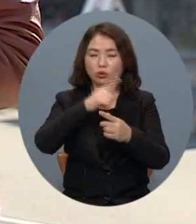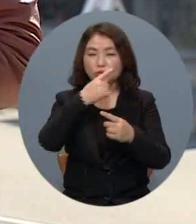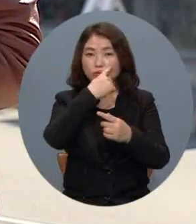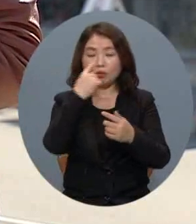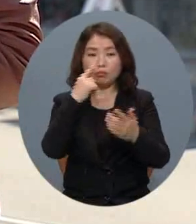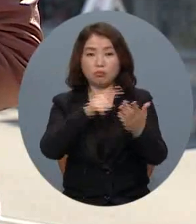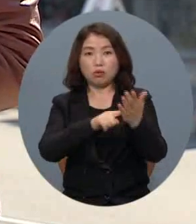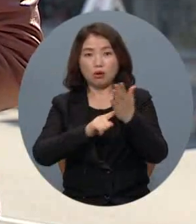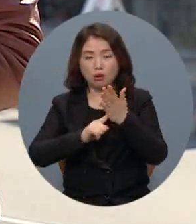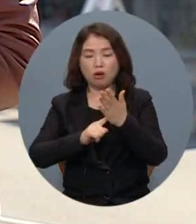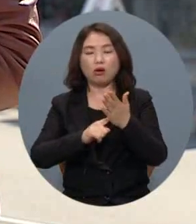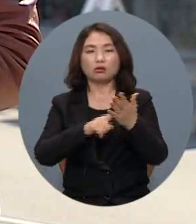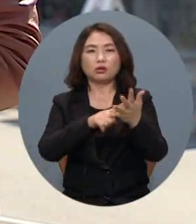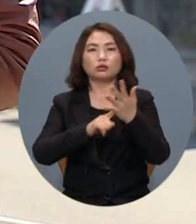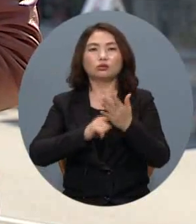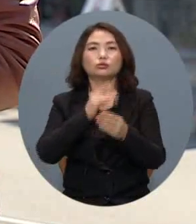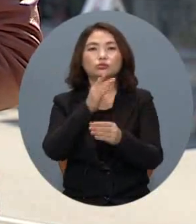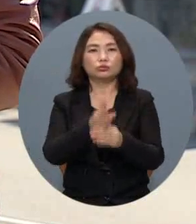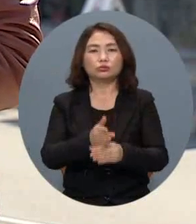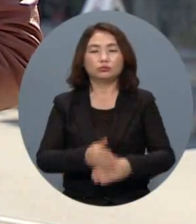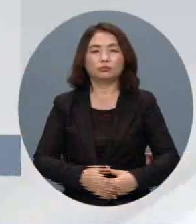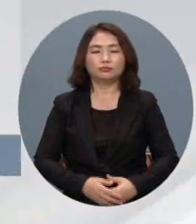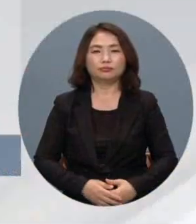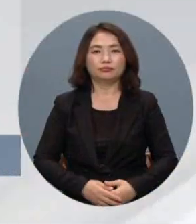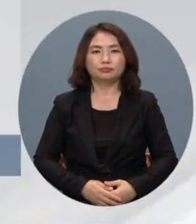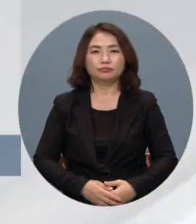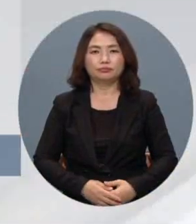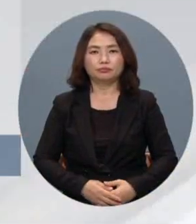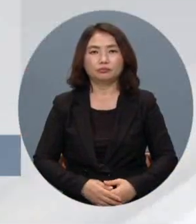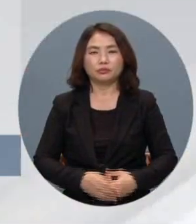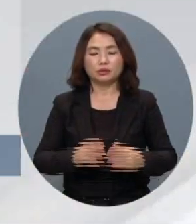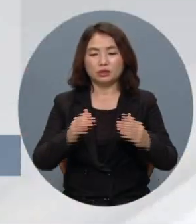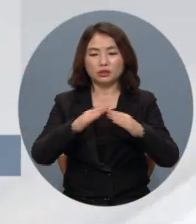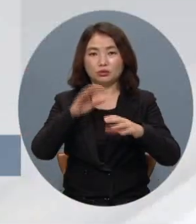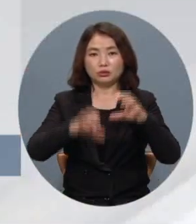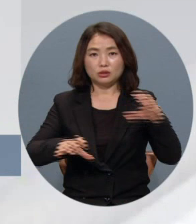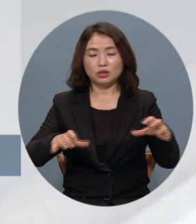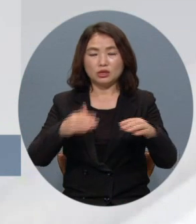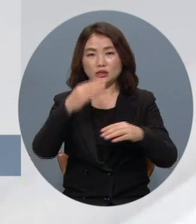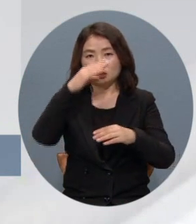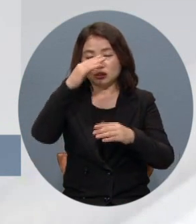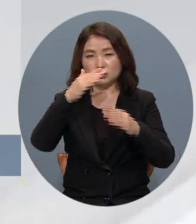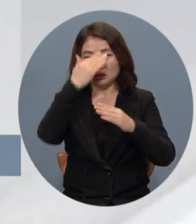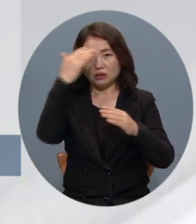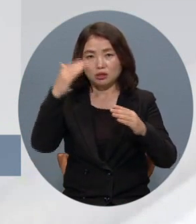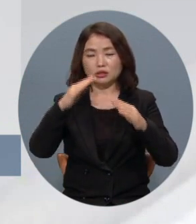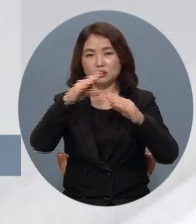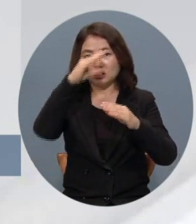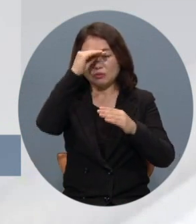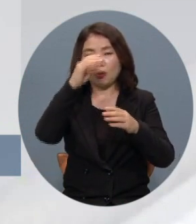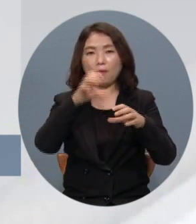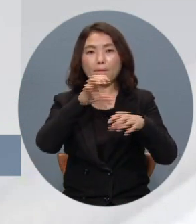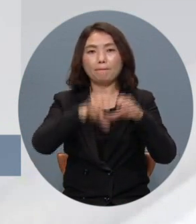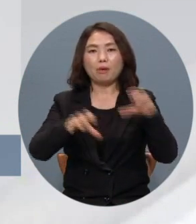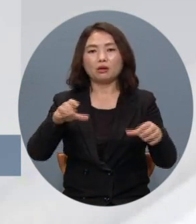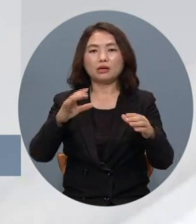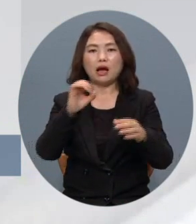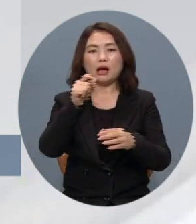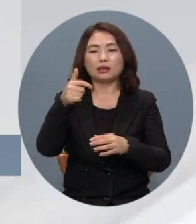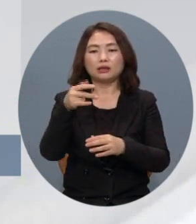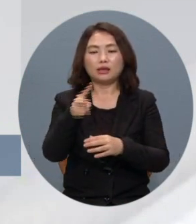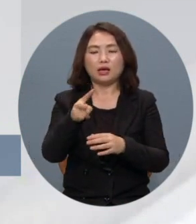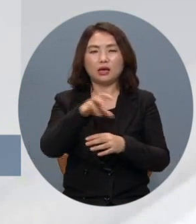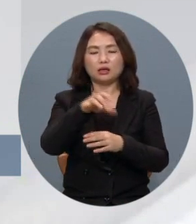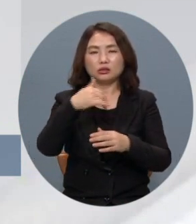가시적인 지표로 나타나고 있습니다 이웃사촌 청년 10원 마을이 조성중인 안개 면에는 급감 하던